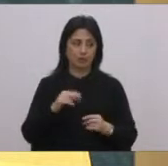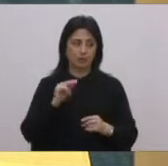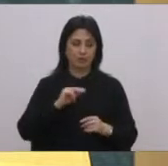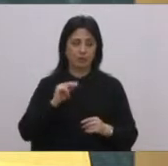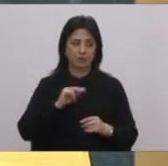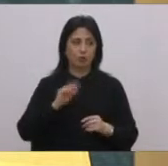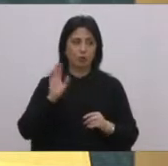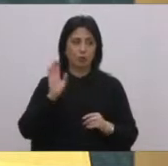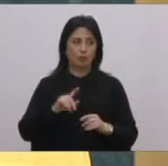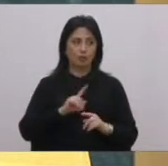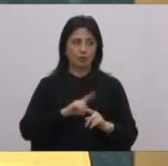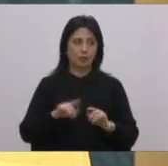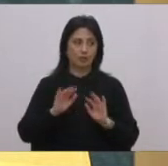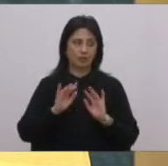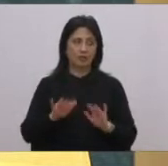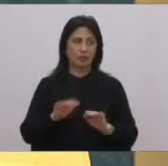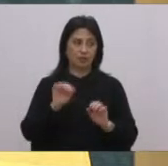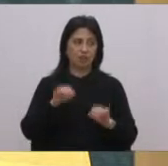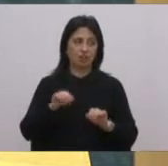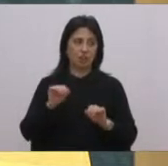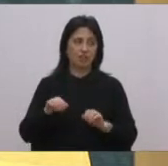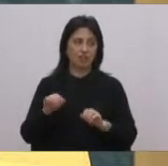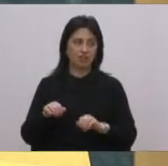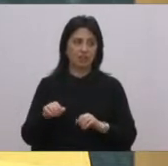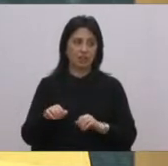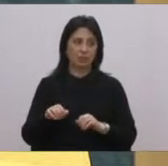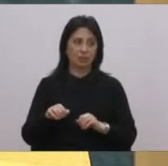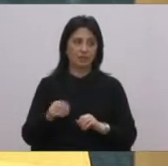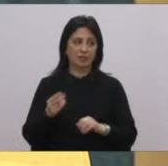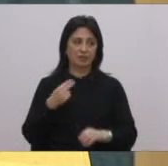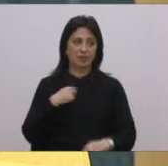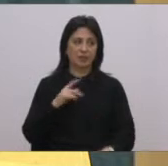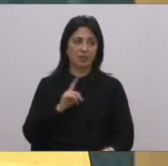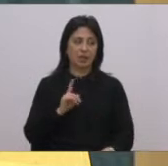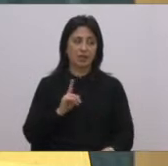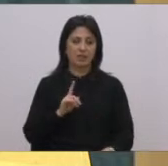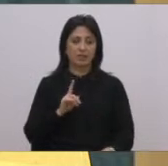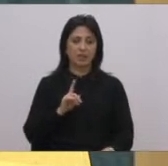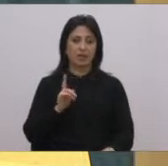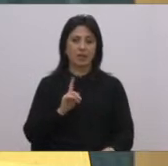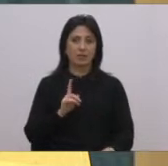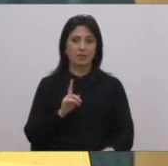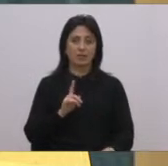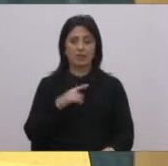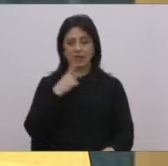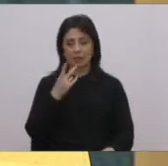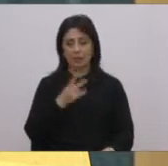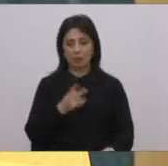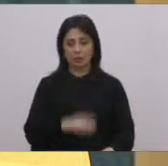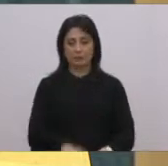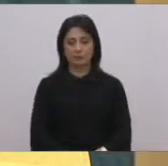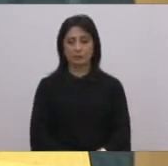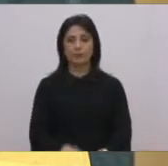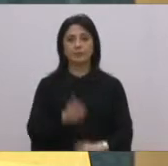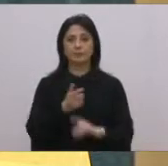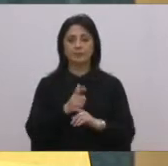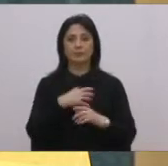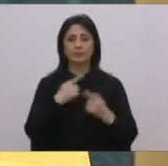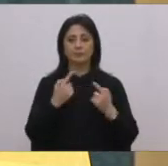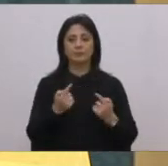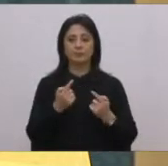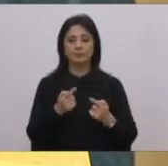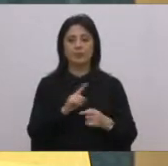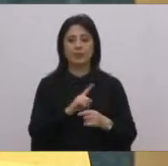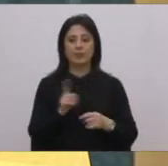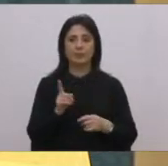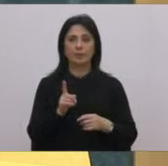სამუშაოების უფრო სწრაფად წარმოების შესაძლებლობას გვაძლევს, რაც რა თქმა უნდა ძალიან მნიშვნელოვანია,